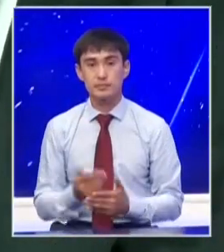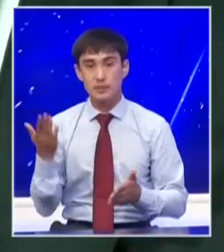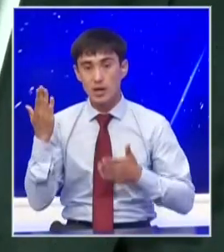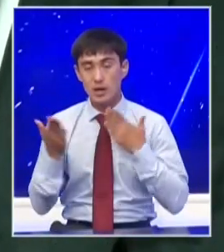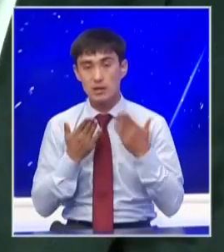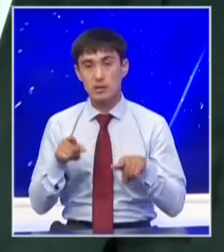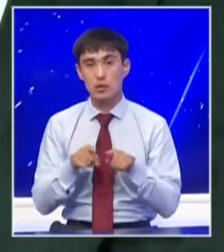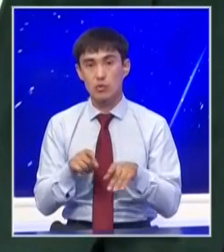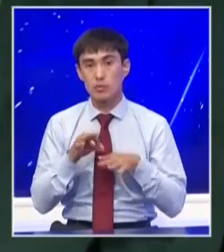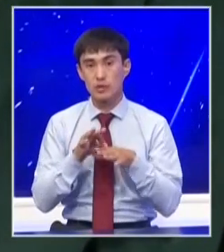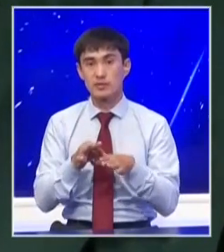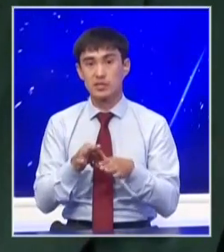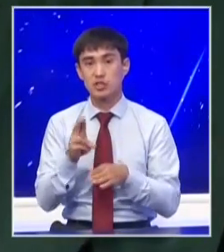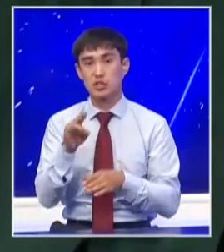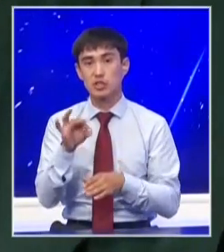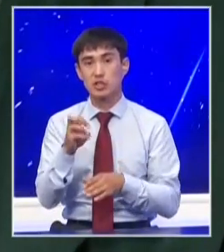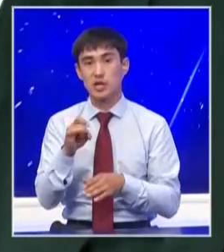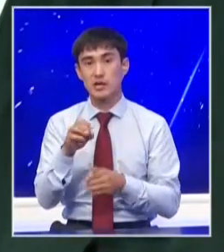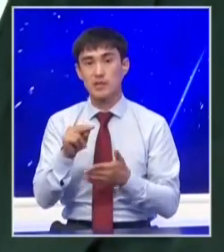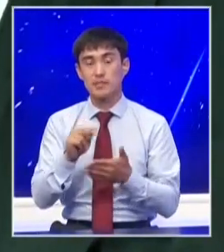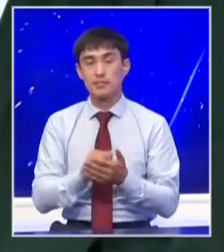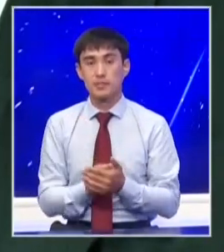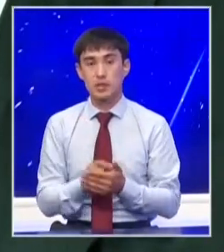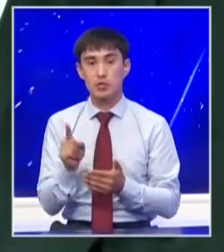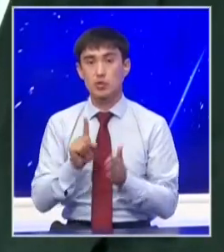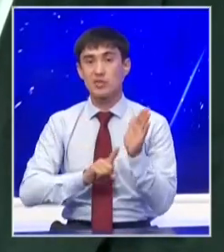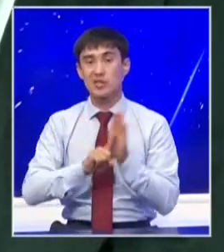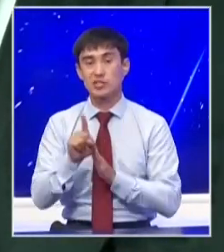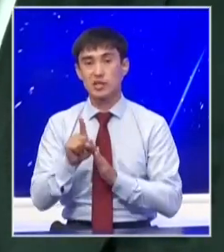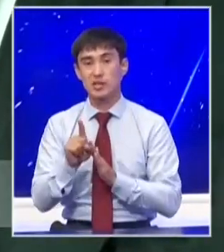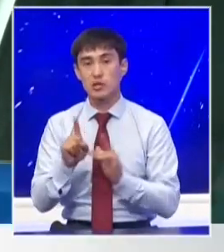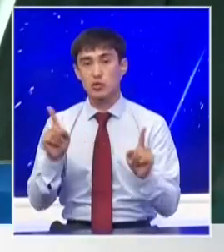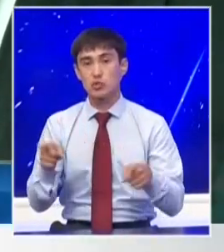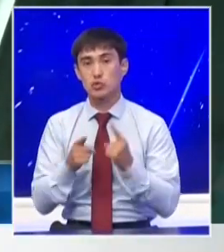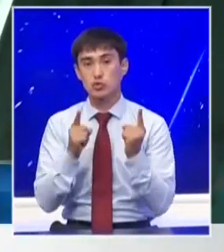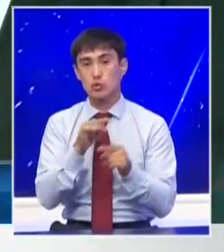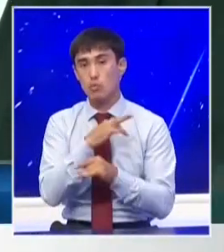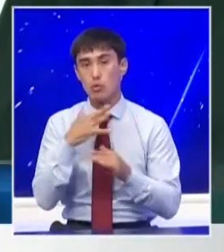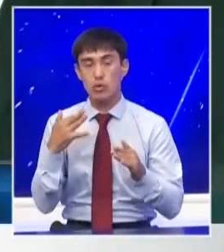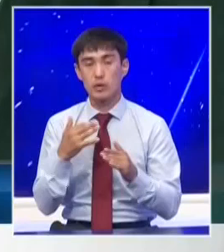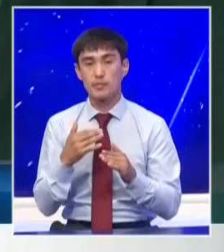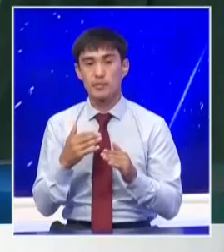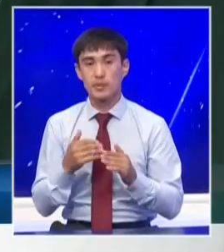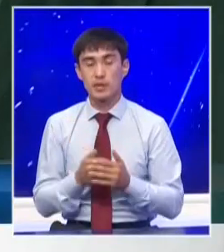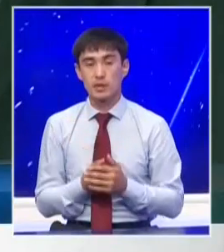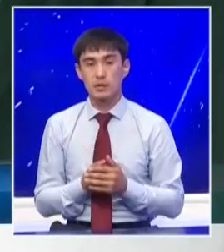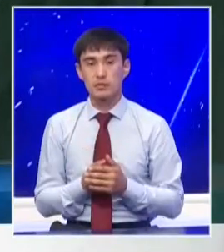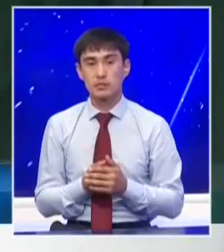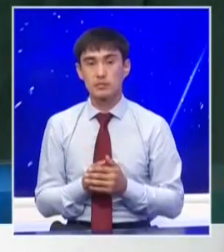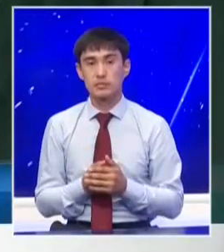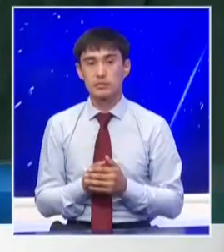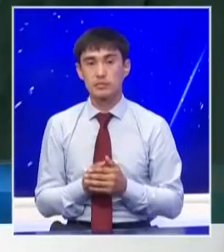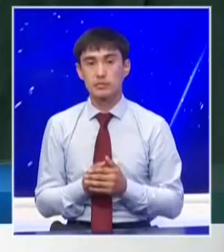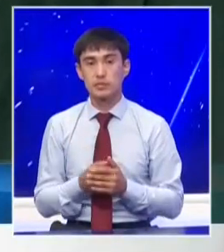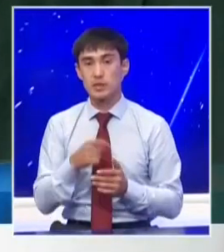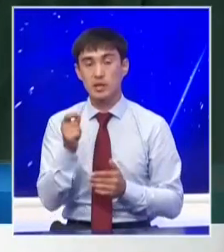то GTI написано, что изначально, когда вы были созданы очень-очень давно, я никогда не